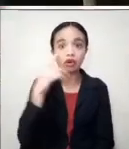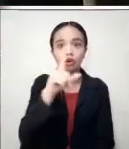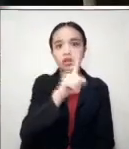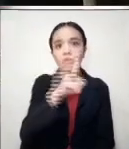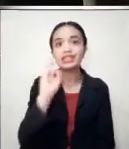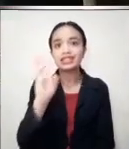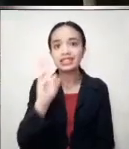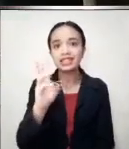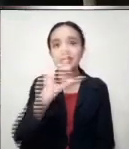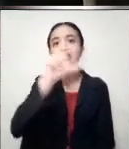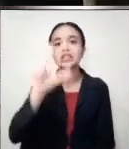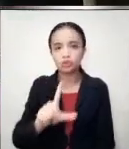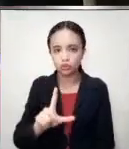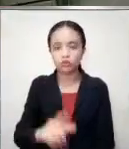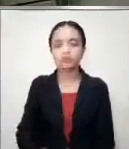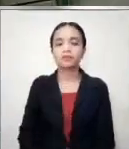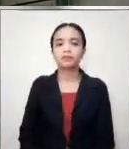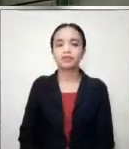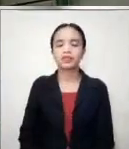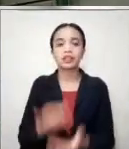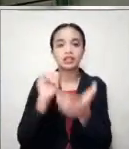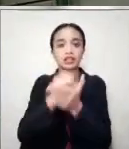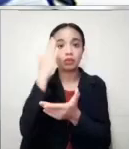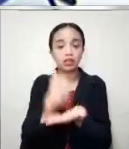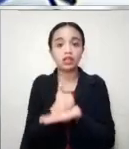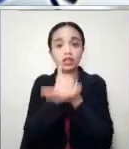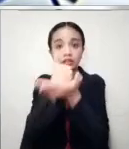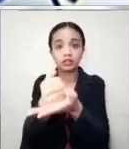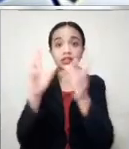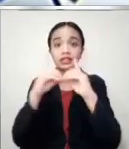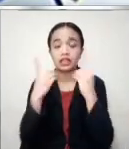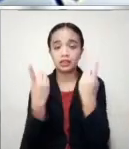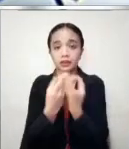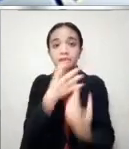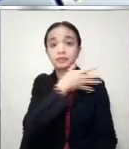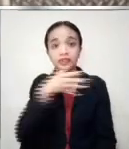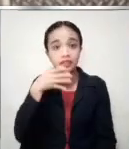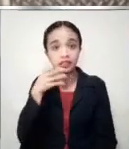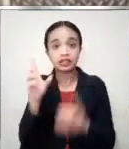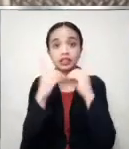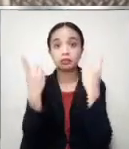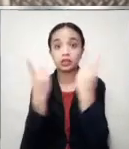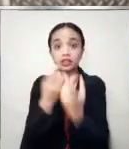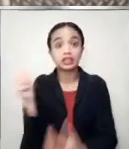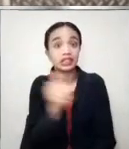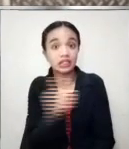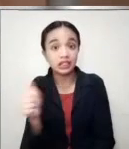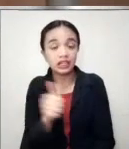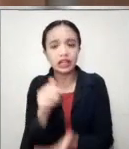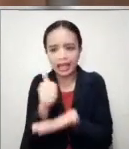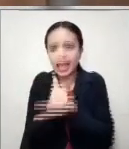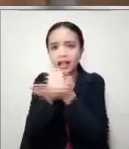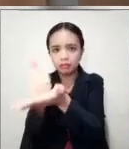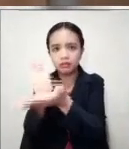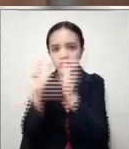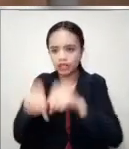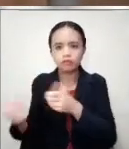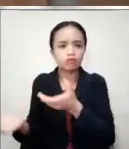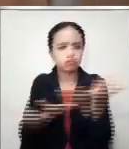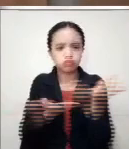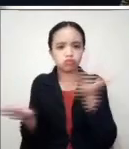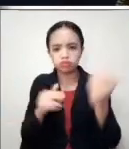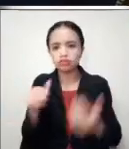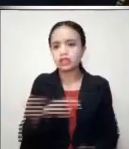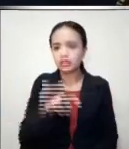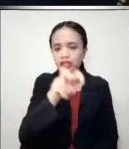Luzon. Kaya tutulong daw ang Department of Agriculture at Department of Transportation para maibiyahe ang mga karneng baboy papunta sa